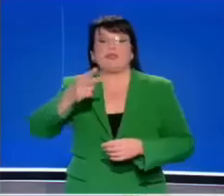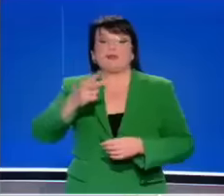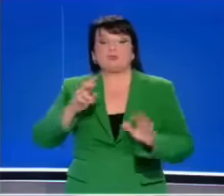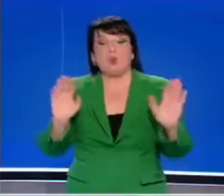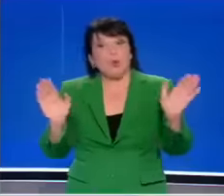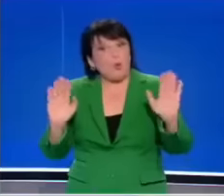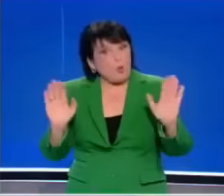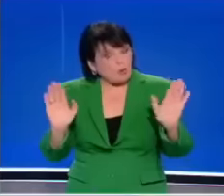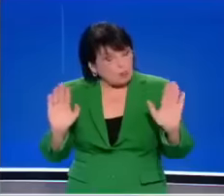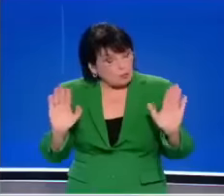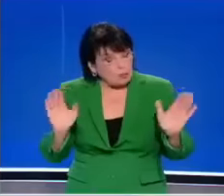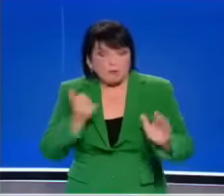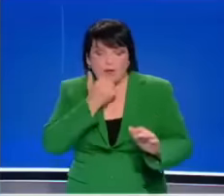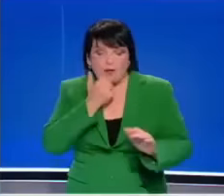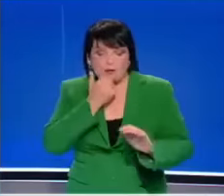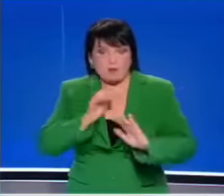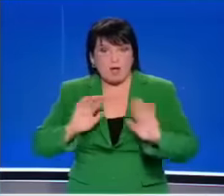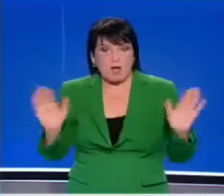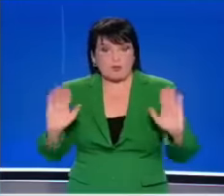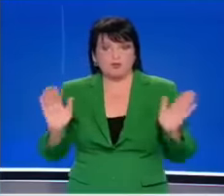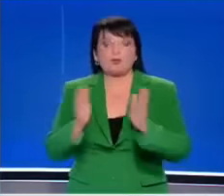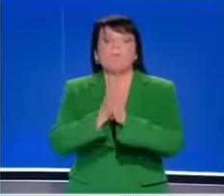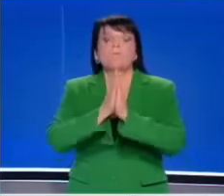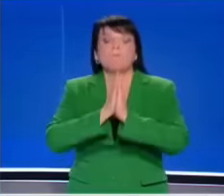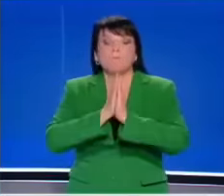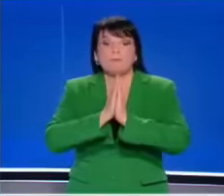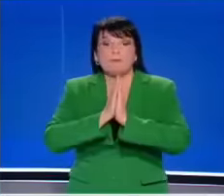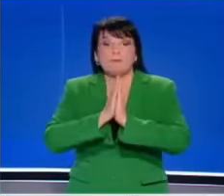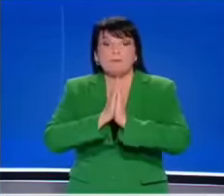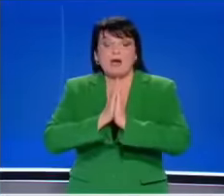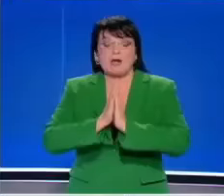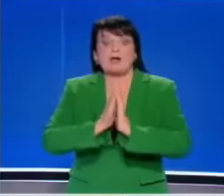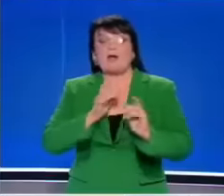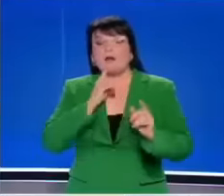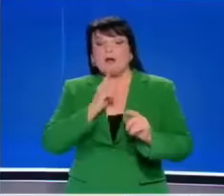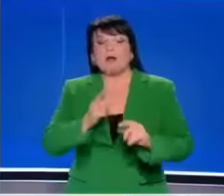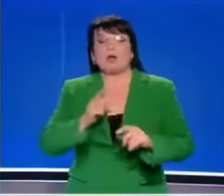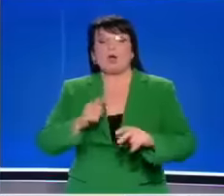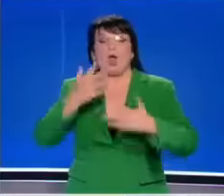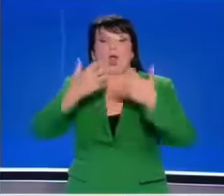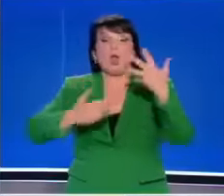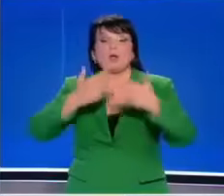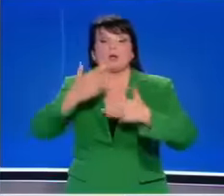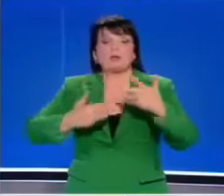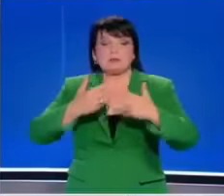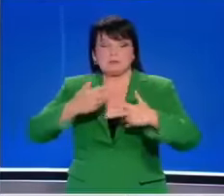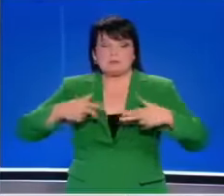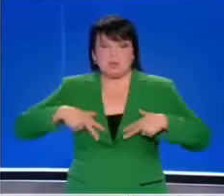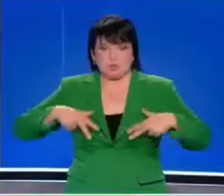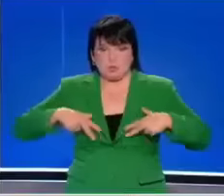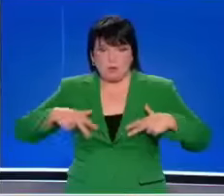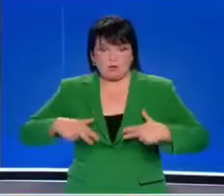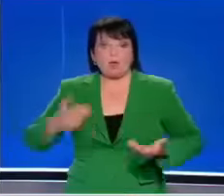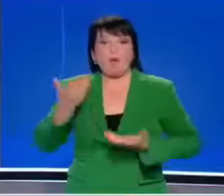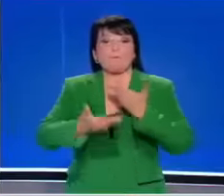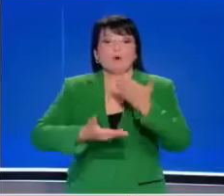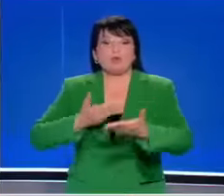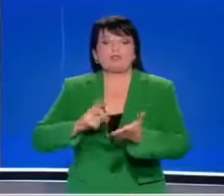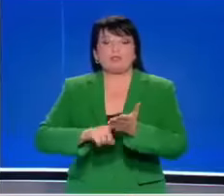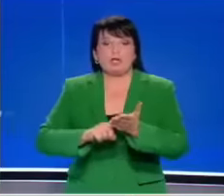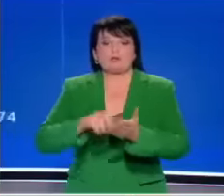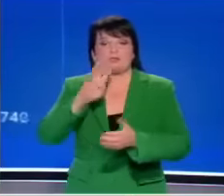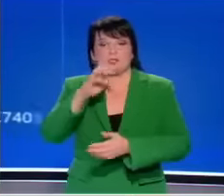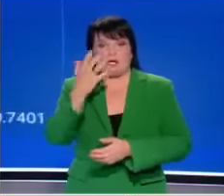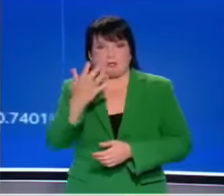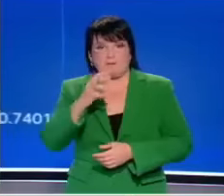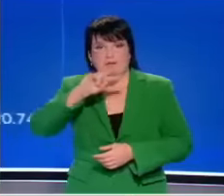ισχύει αυτό δεν ισχύει δεν ισχύει παρα παρακαλώ το γενικό παρακαλώ το γενικό λογιστήριο του κράτους να μας πει ότι ο προτάσεις νόμου μας κοστίζουν